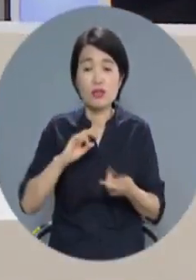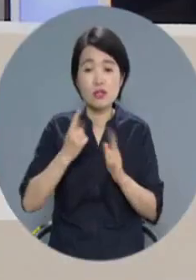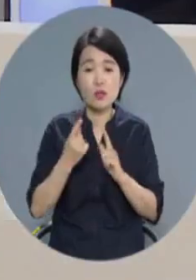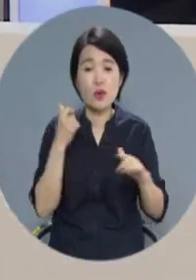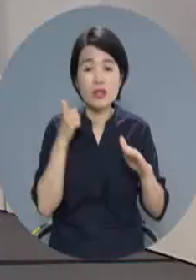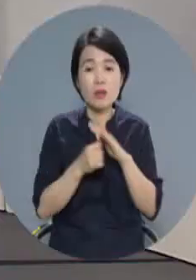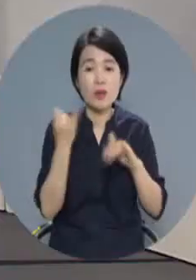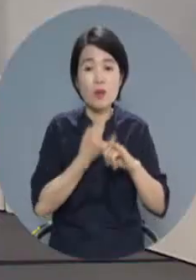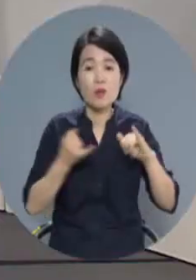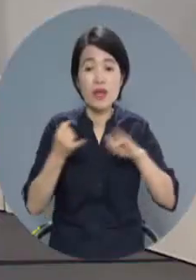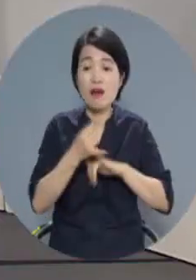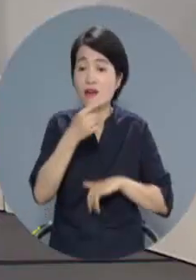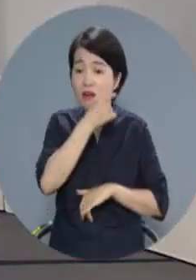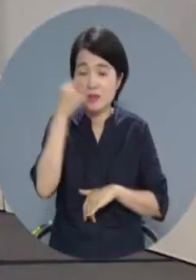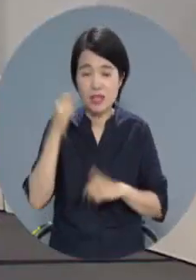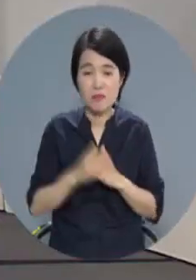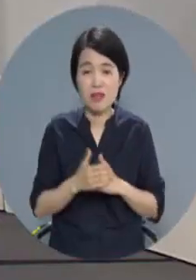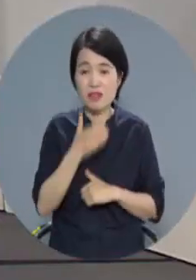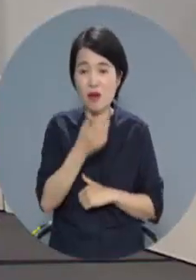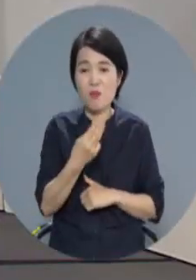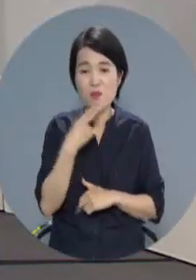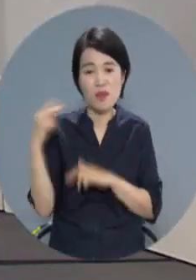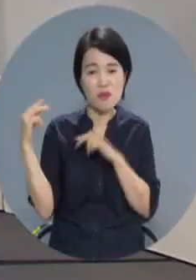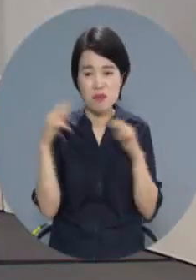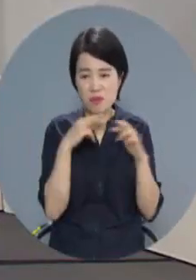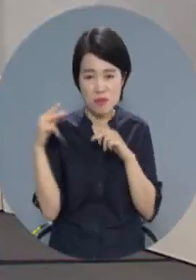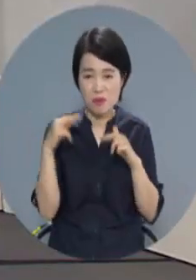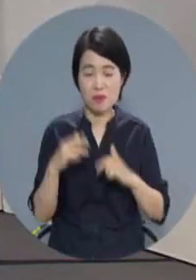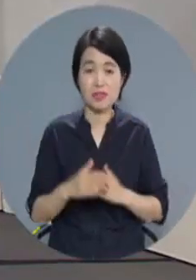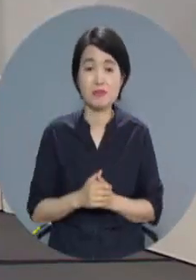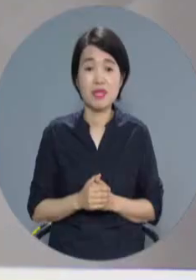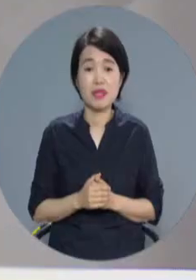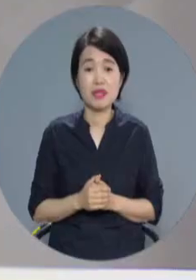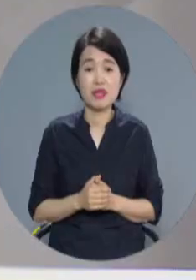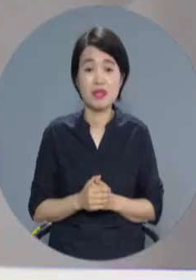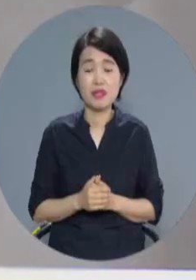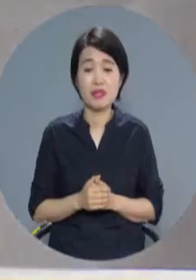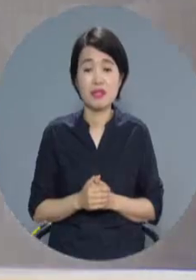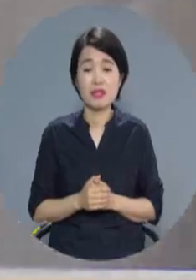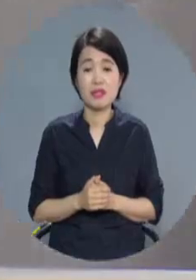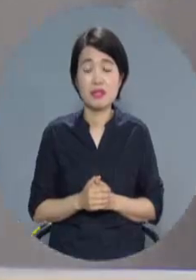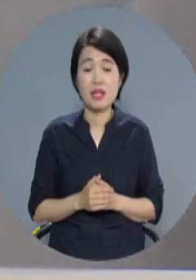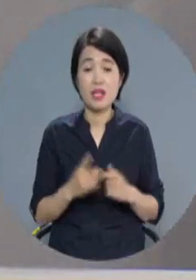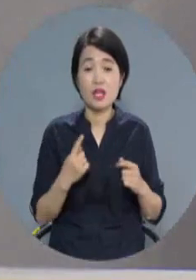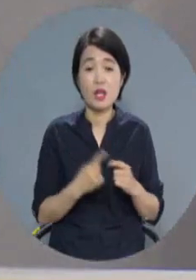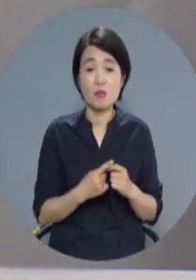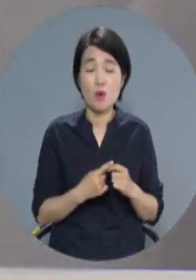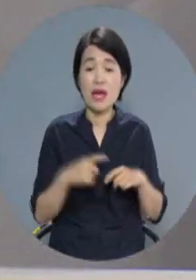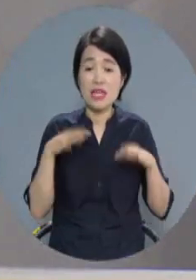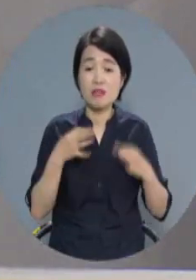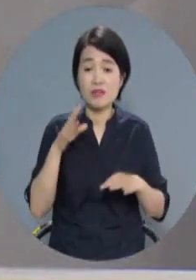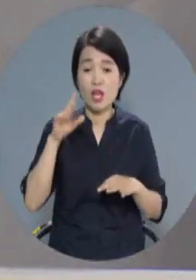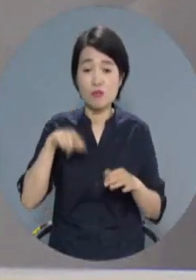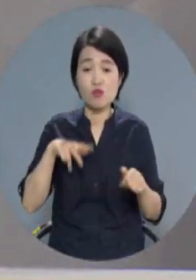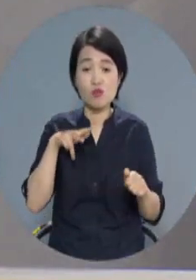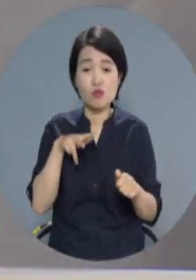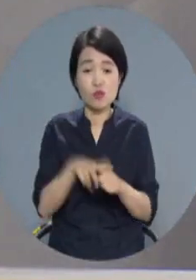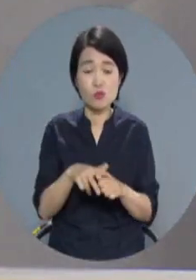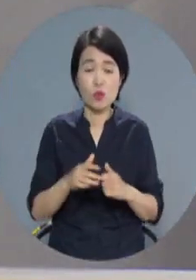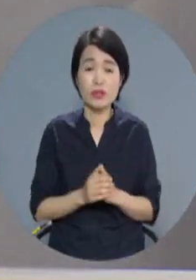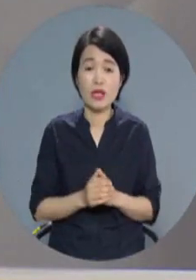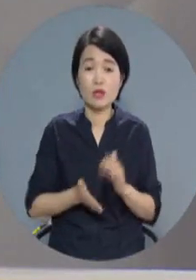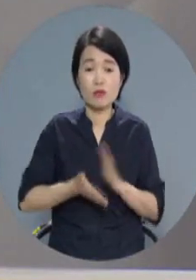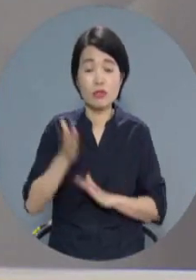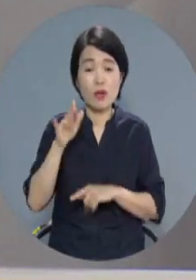대표 공약을 검증하며 양보 없는 설전을 벌였습니다. 기호 1번 더불어민주당 김재무 후보는